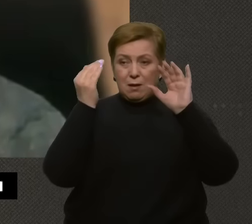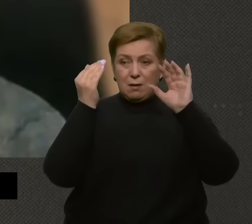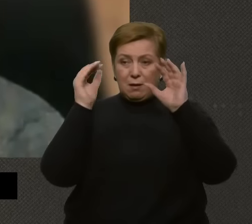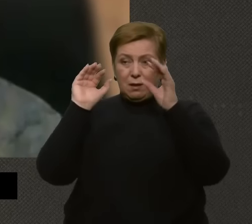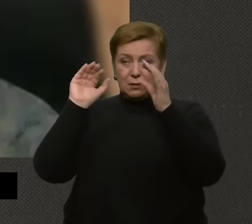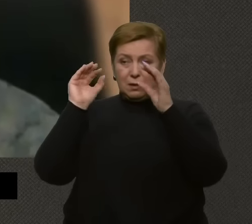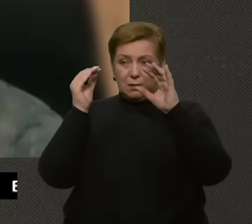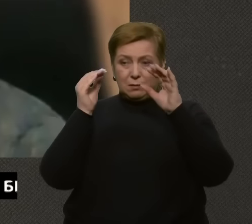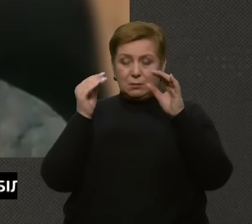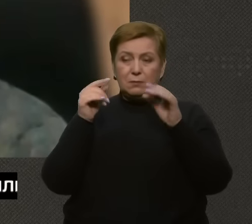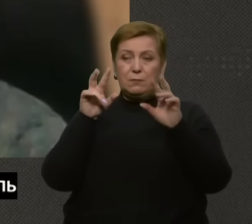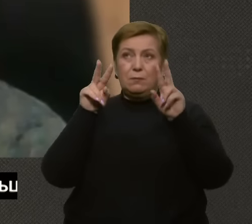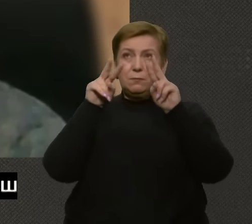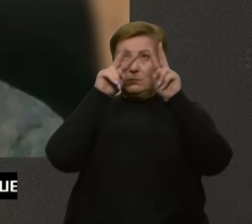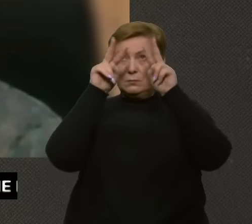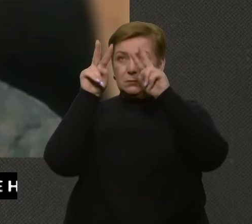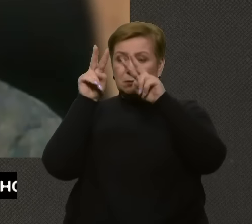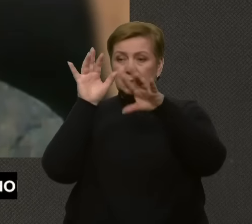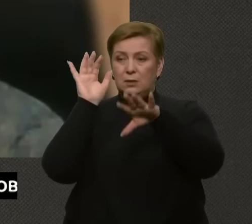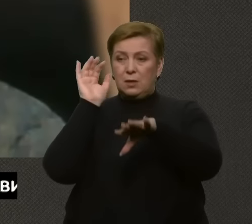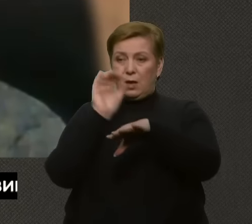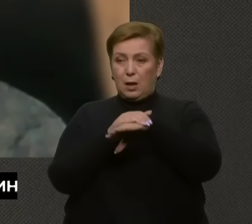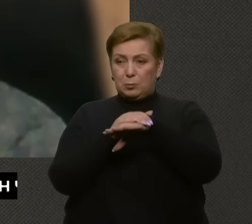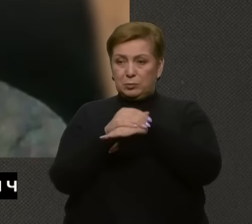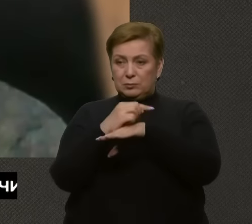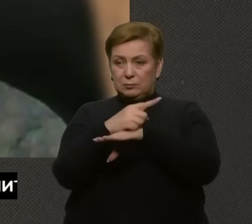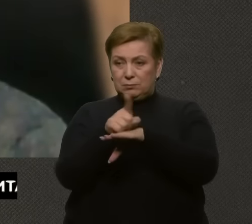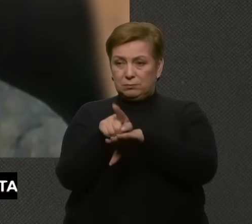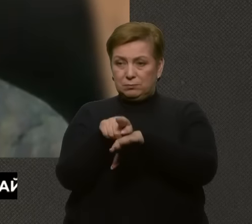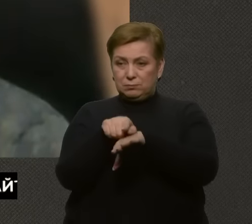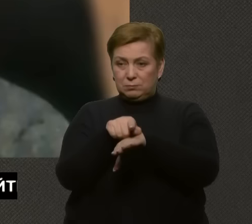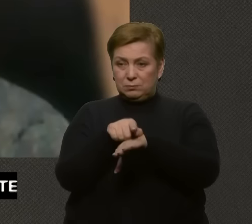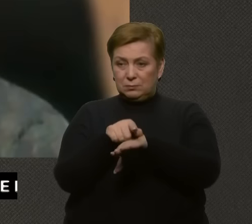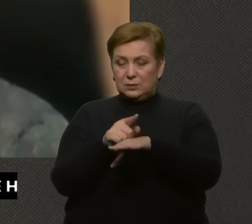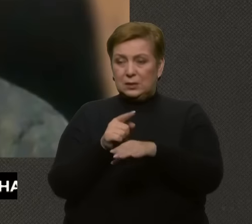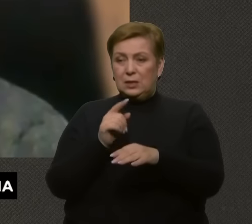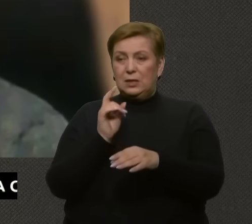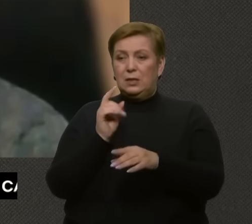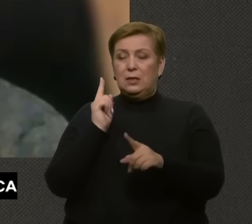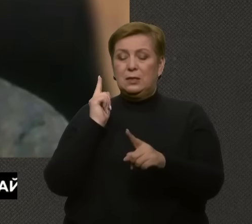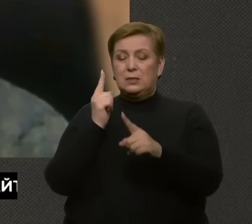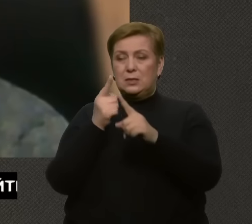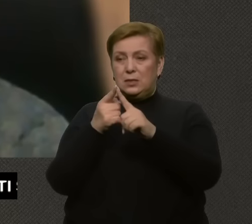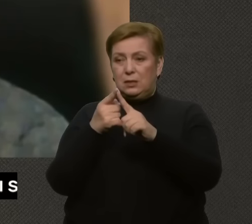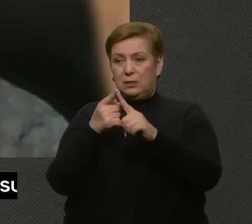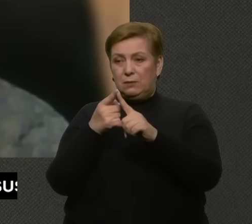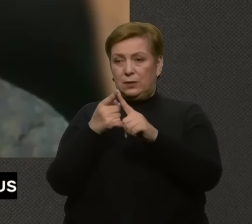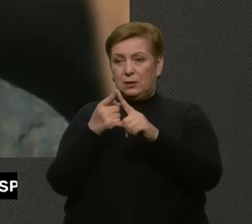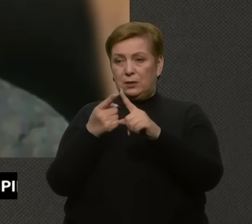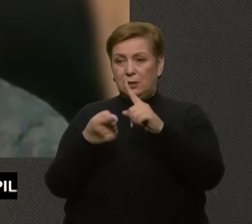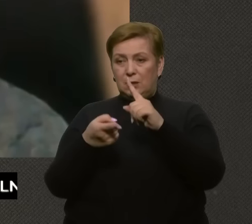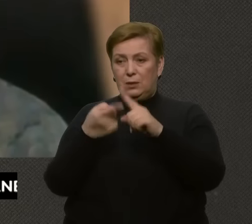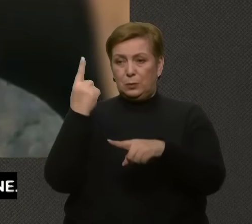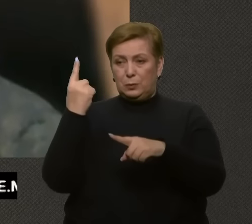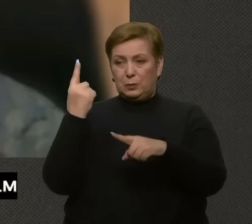хвилиночок включився, засік, дав ціле наведення на ці ракети. І вони пішли і